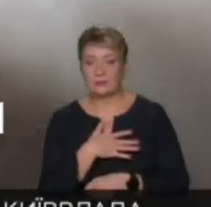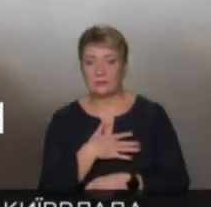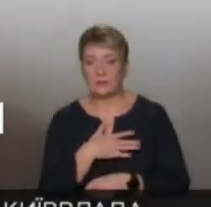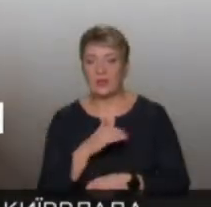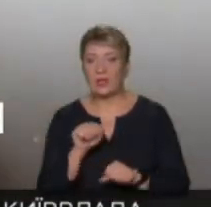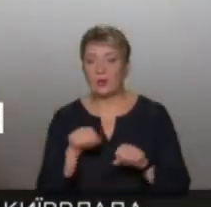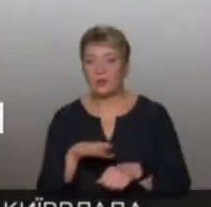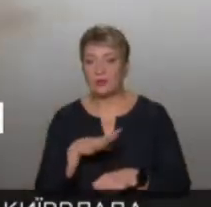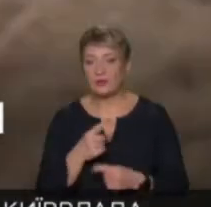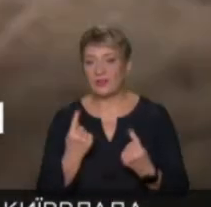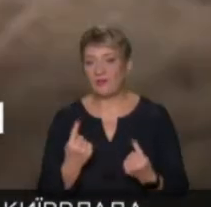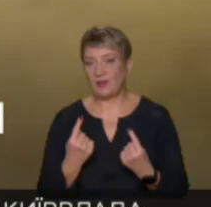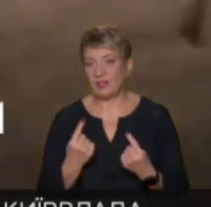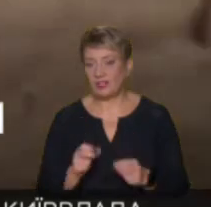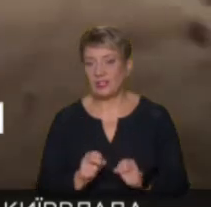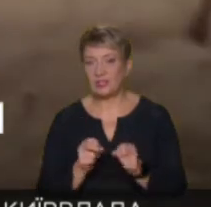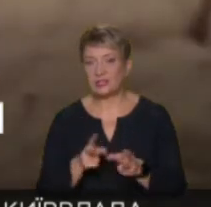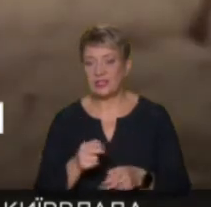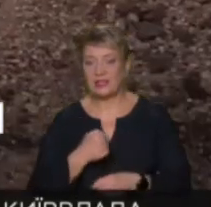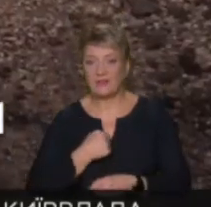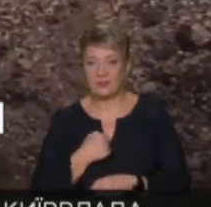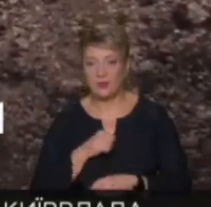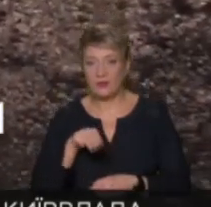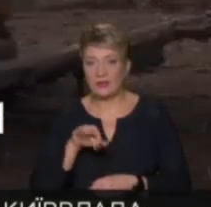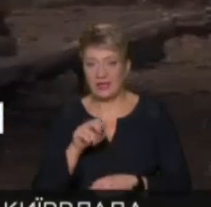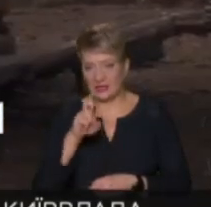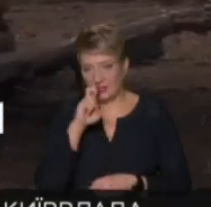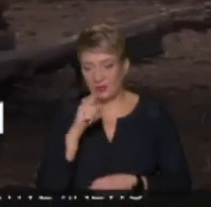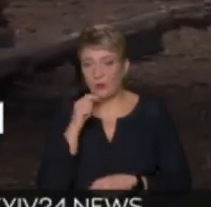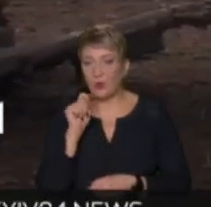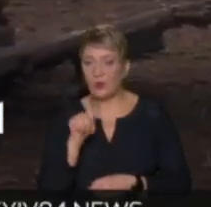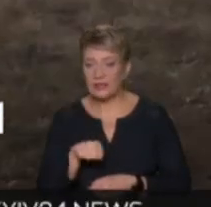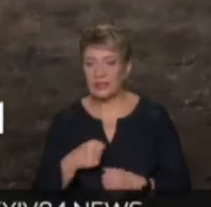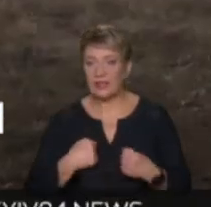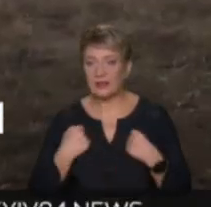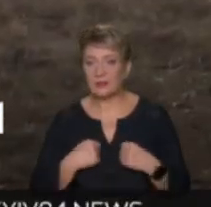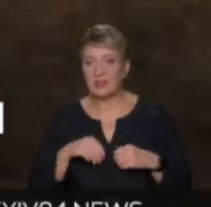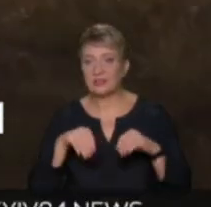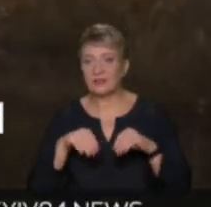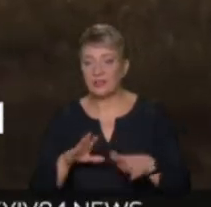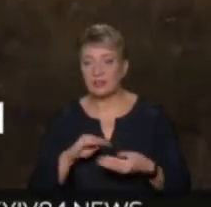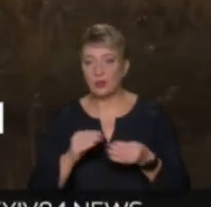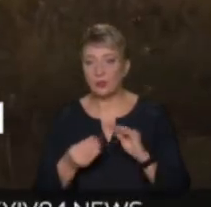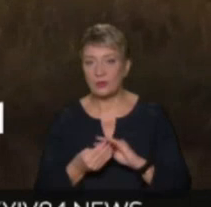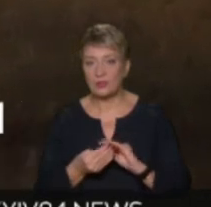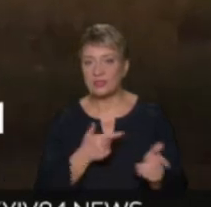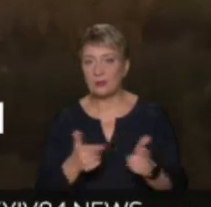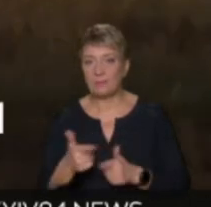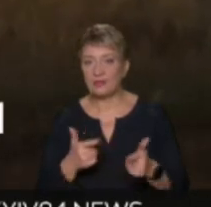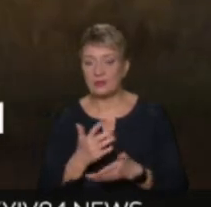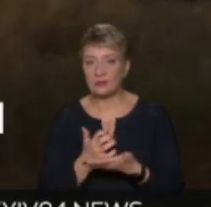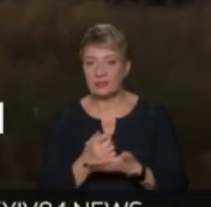для військових та держави. Україна наразі намагається вирішити проблеми підготовки резервістів та створити єдиний